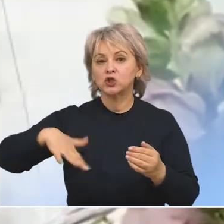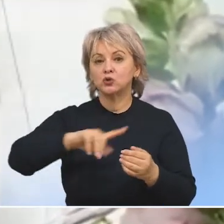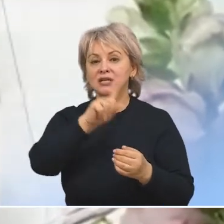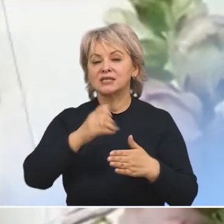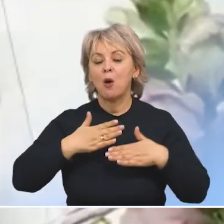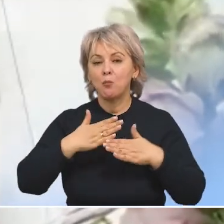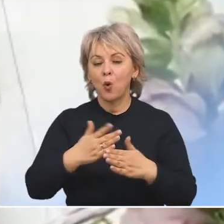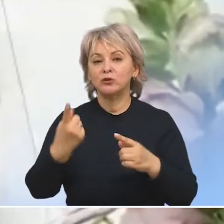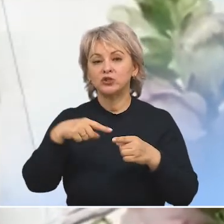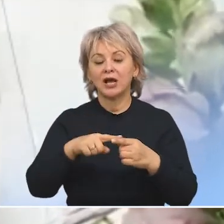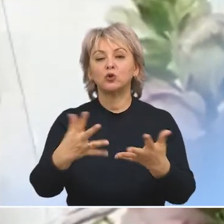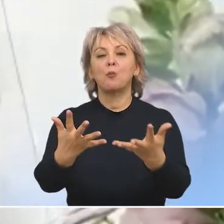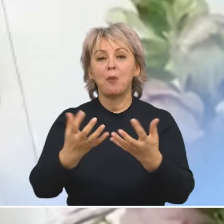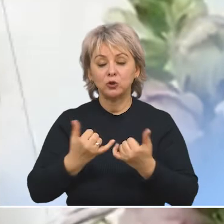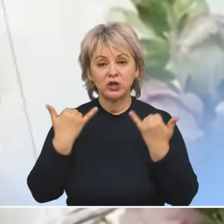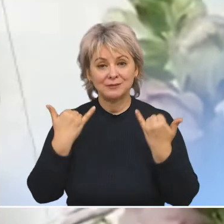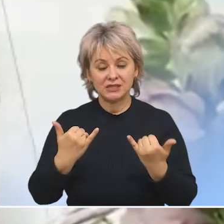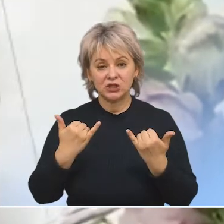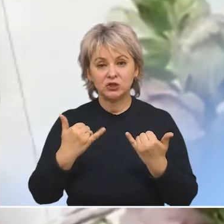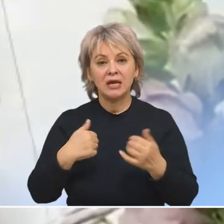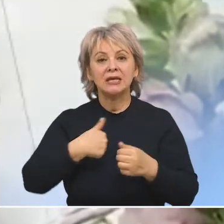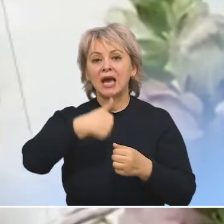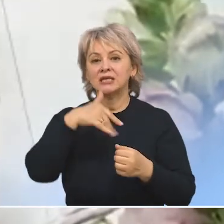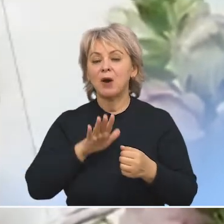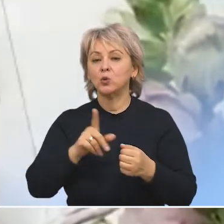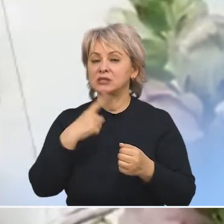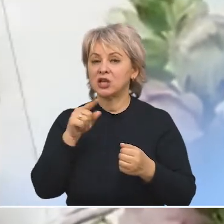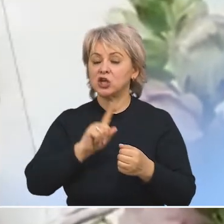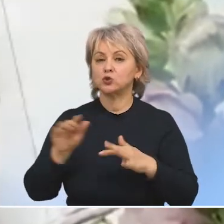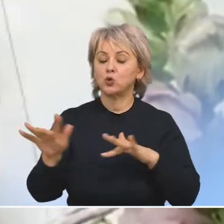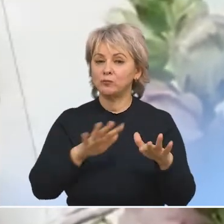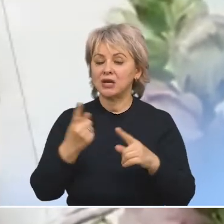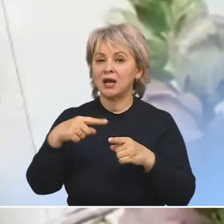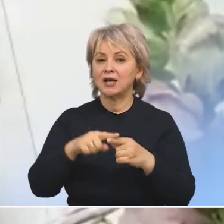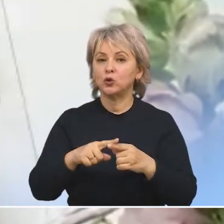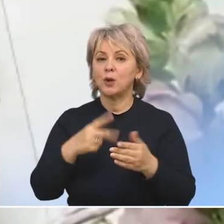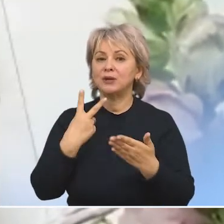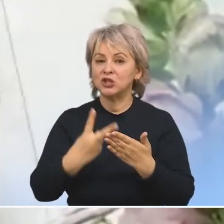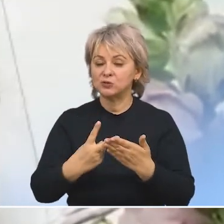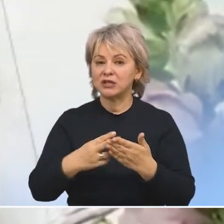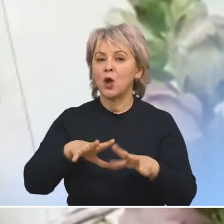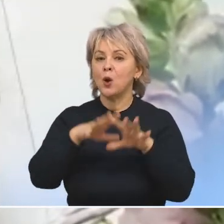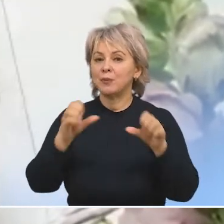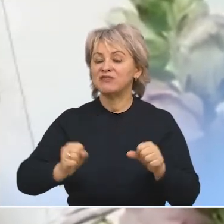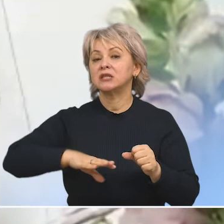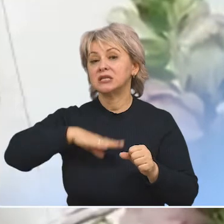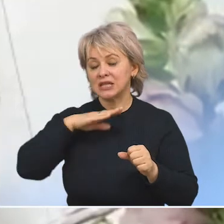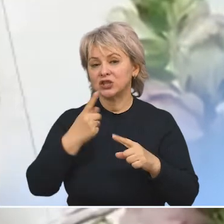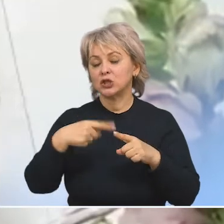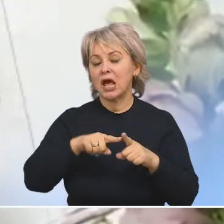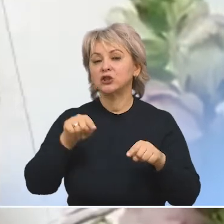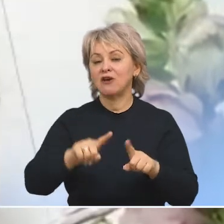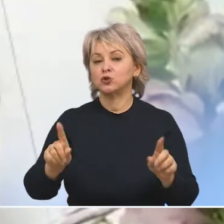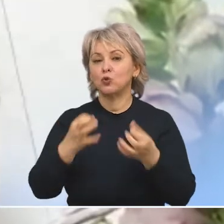государству за помощь, которую получаем ныне. Я не могу сказать, что меры, которые предусмотрело правительство, достаточны для